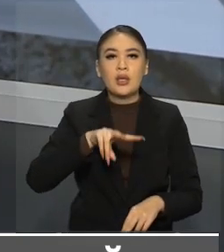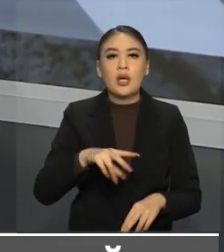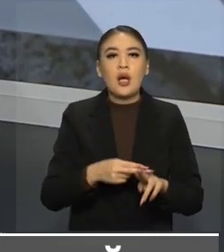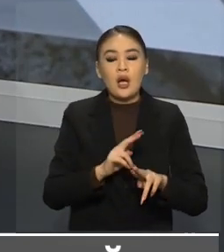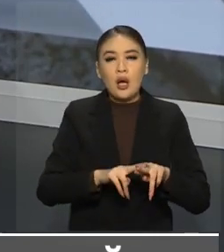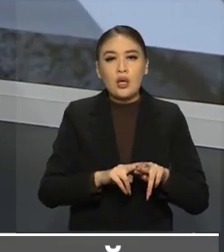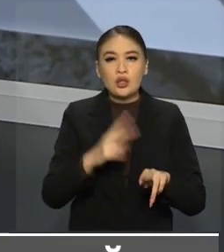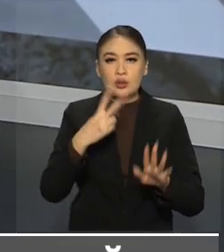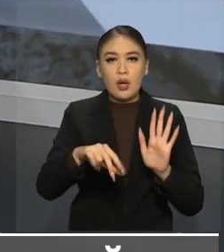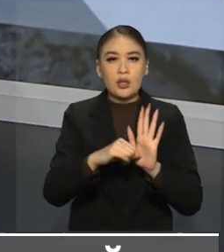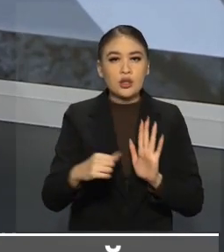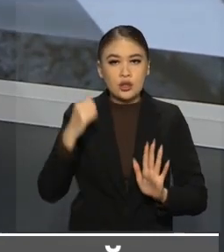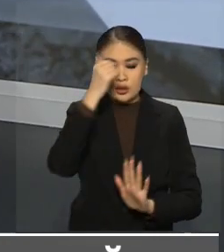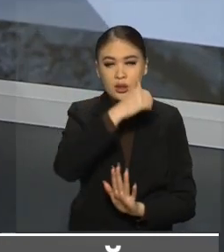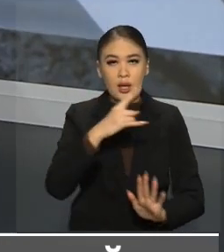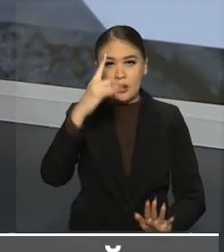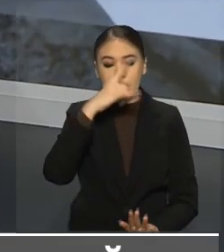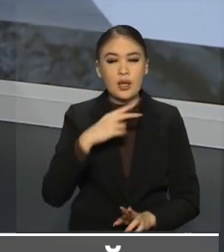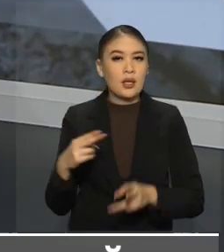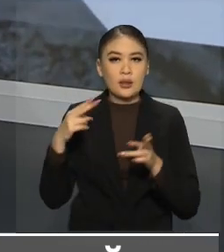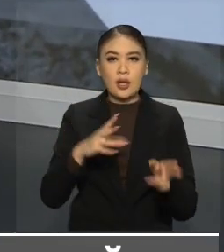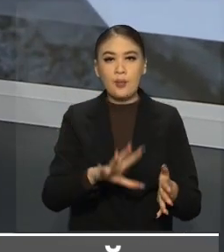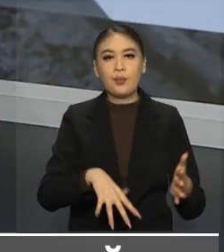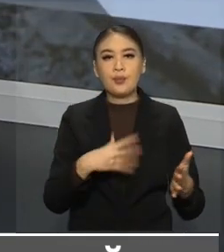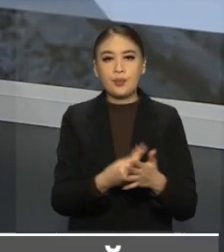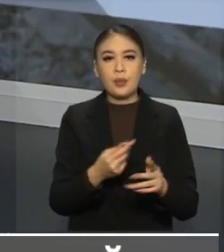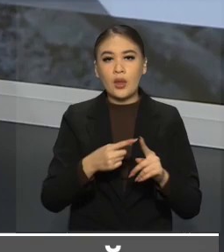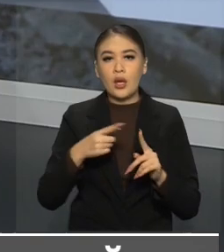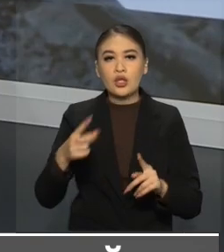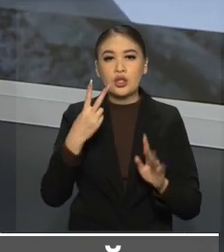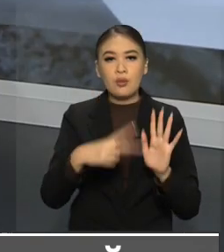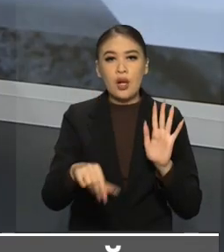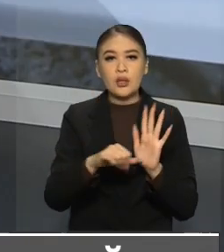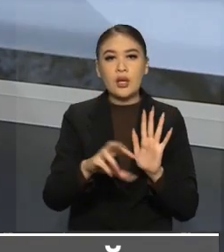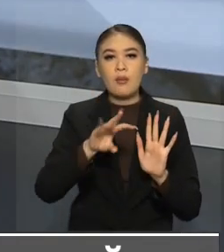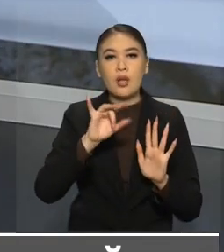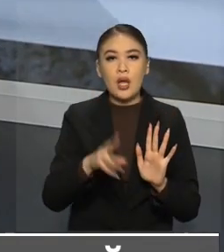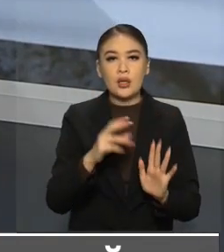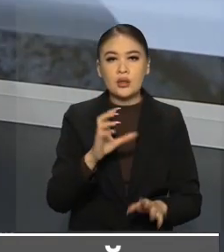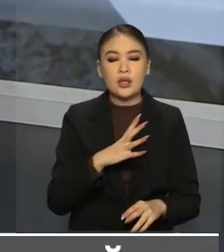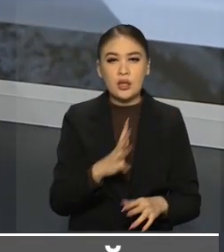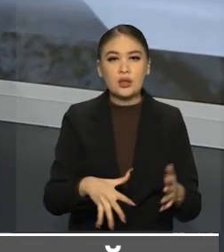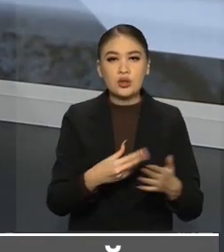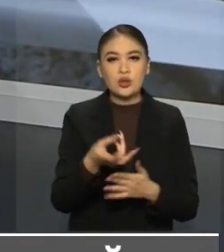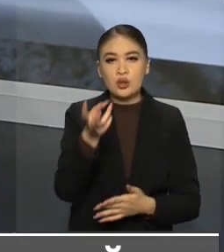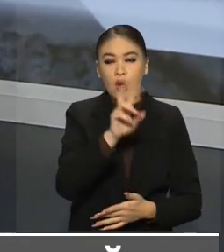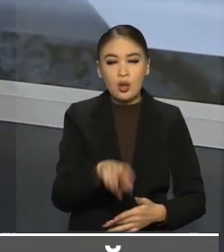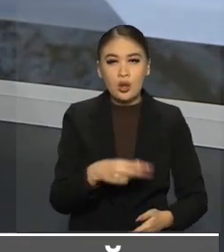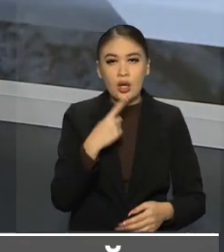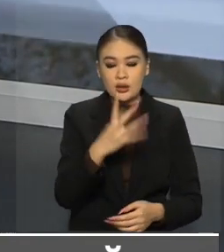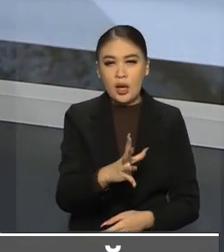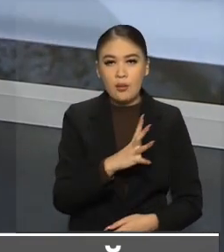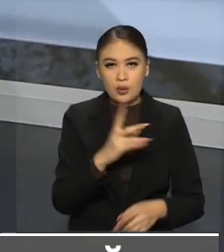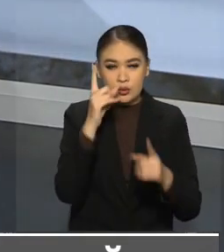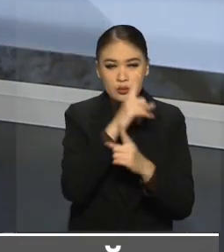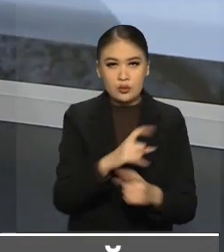жылда Қазақстанда, Қазақстанға келгелі бері сол 26 жылда 26 миллиард ақш долларын табу мүмкін деген енді ақпараттар тарап